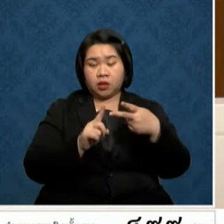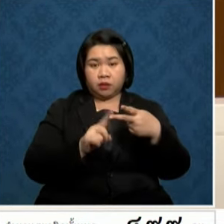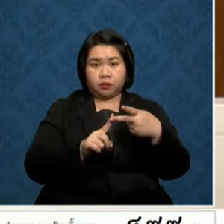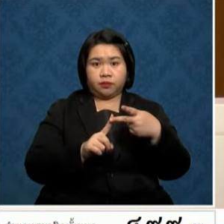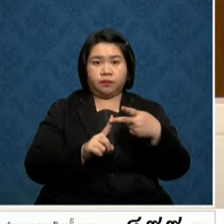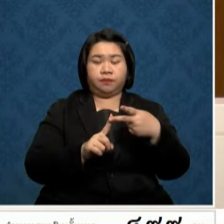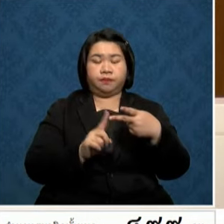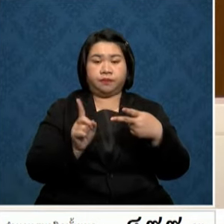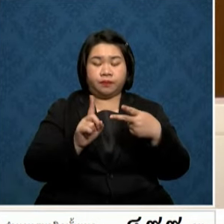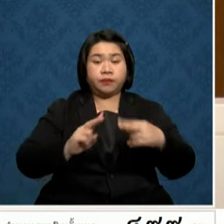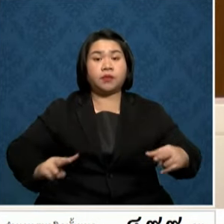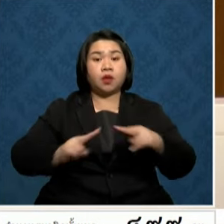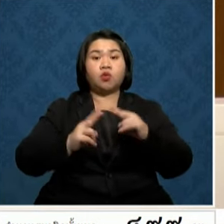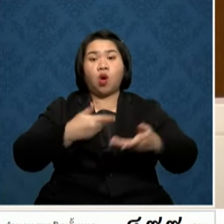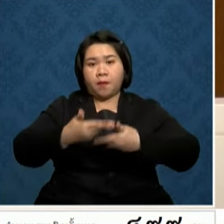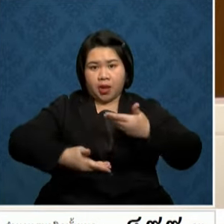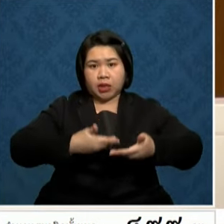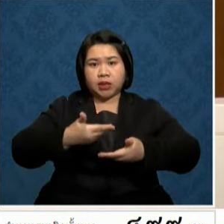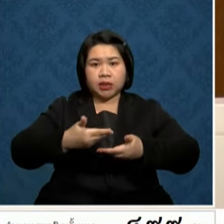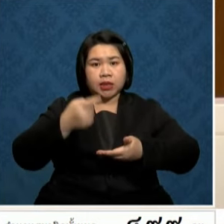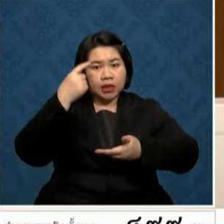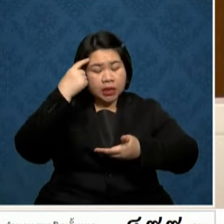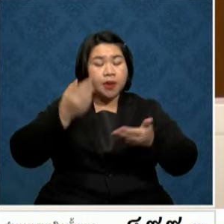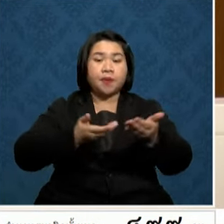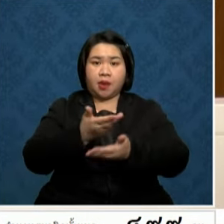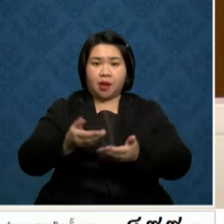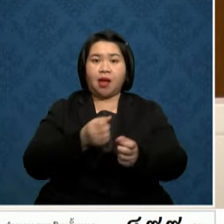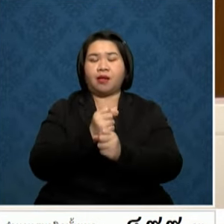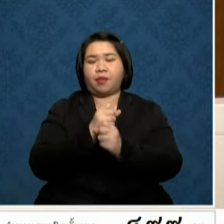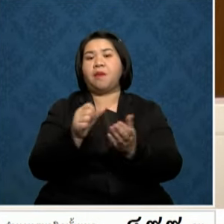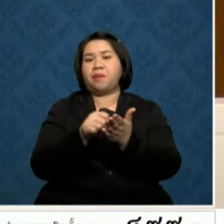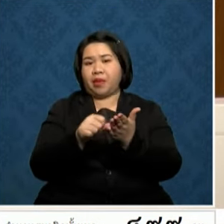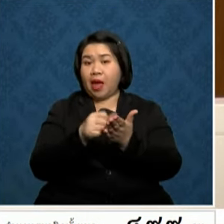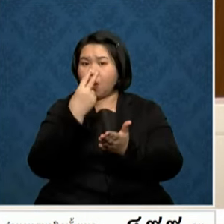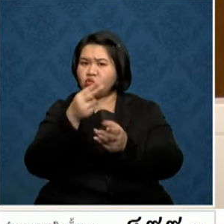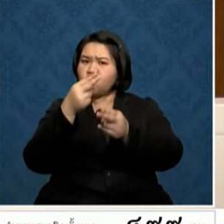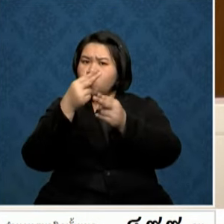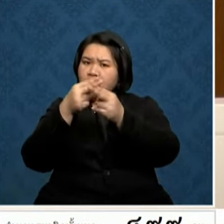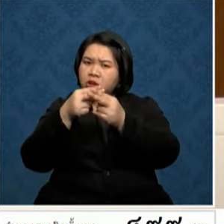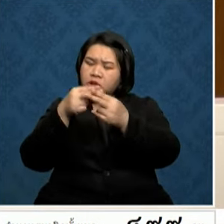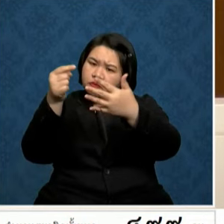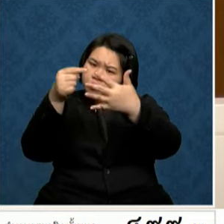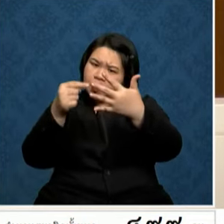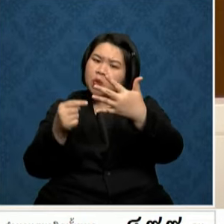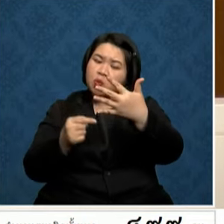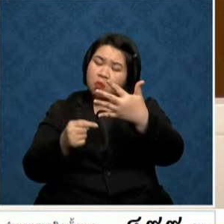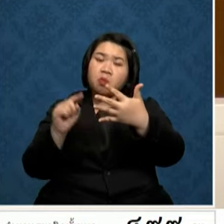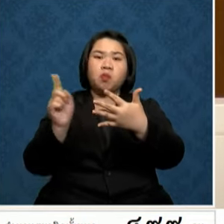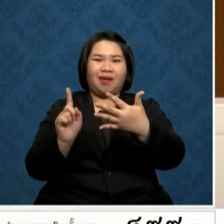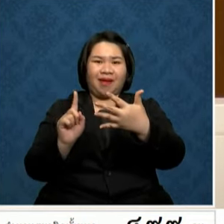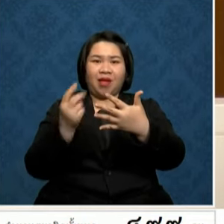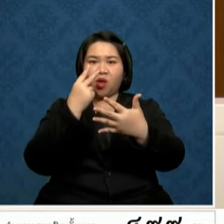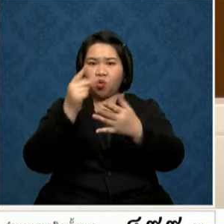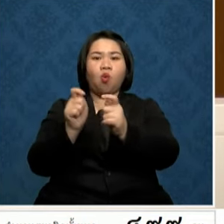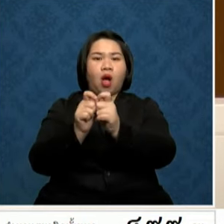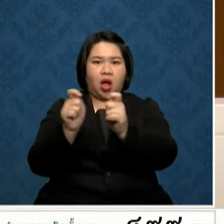มบหมายให้กับกระสวงพานิศได้พิจารณาสามารถแก้ไขใเรื่ข Negative List ได้โดยความยินยอมของคณ